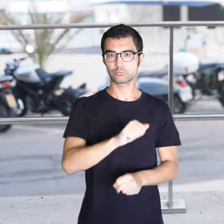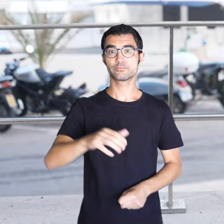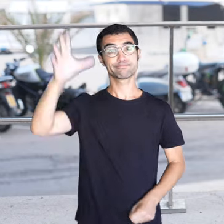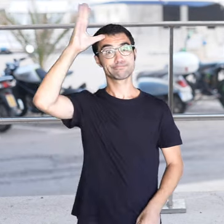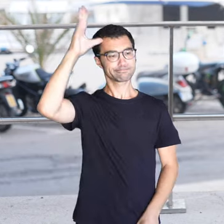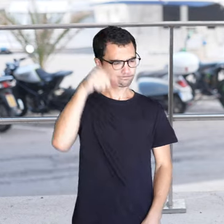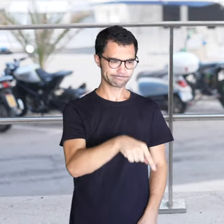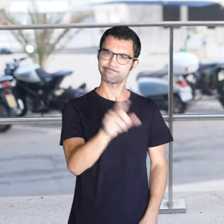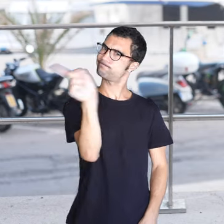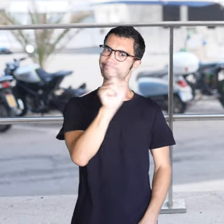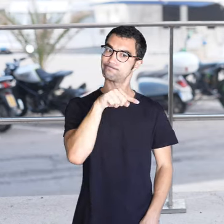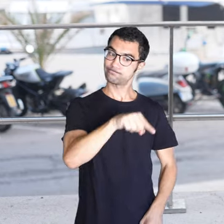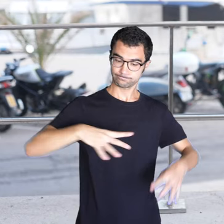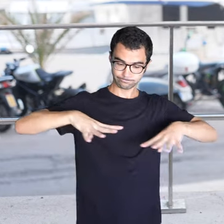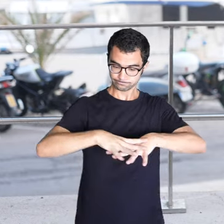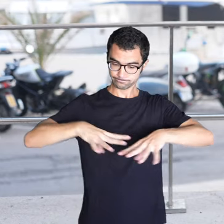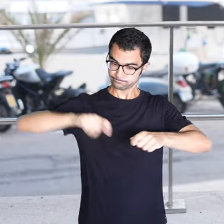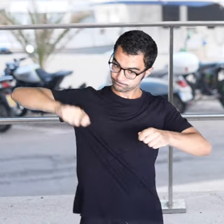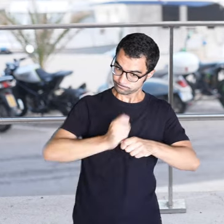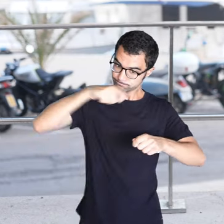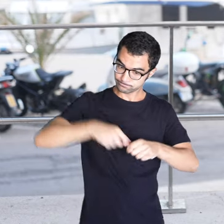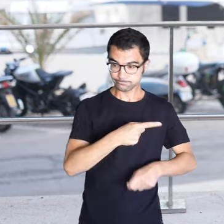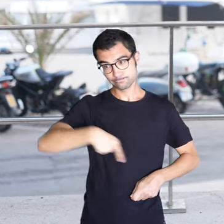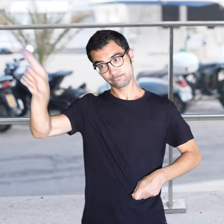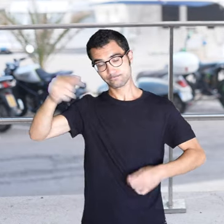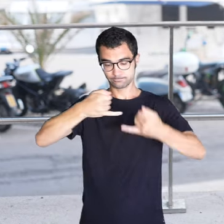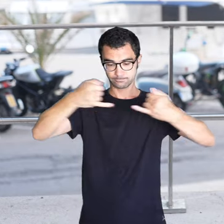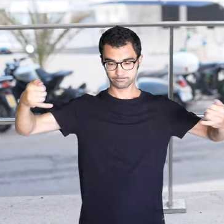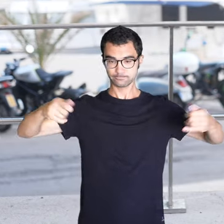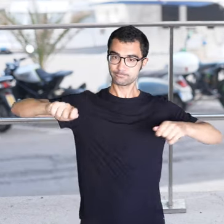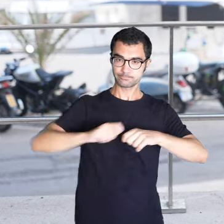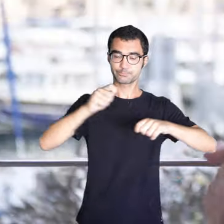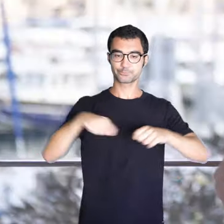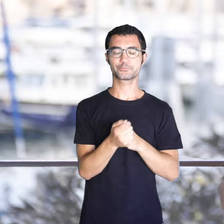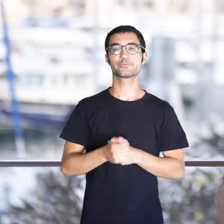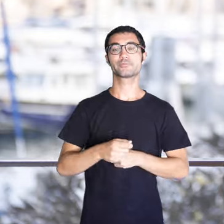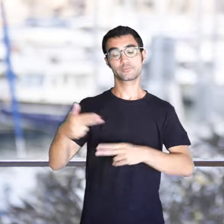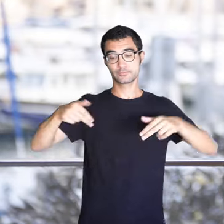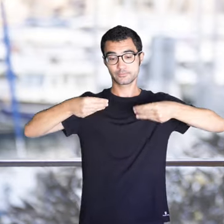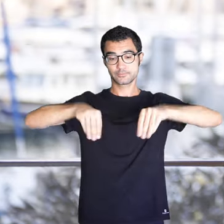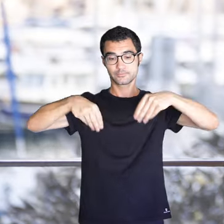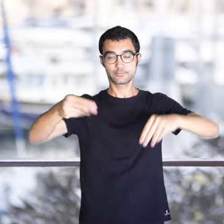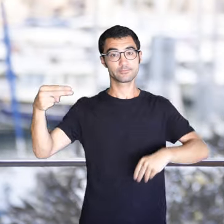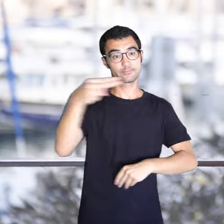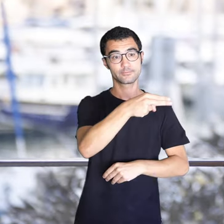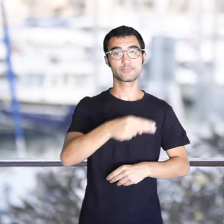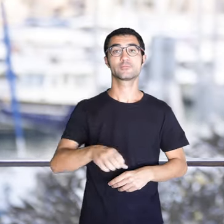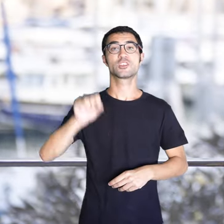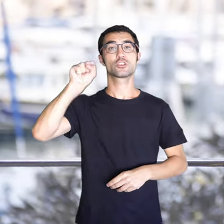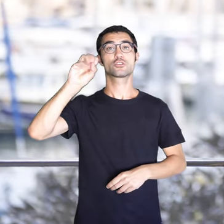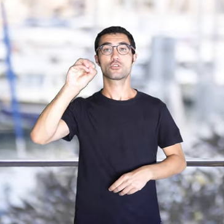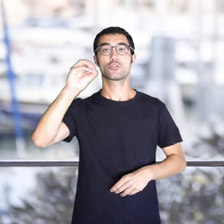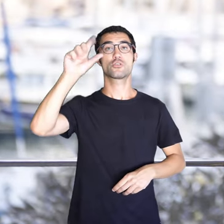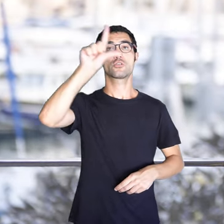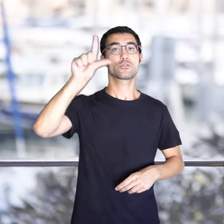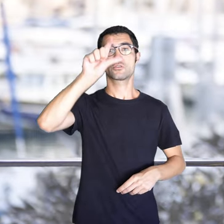palangres i tens de tot. Però la qüestió és que Jordi, un que va venir davant, me'n vaig anar sol a vendre. No arreglava xarxes, però hi estia molt de palangres, ma